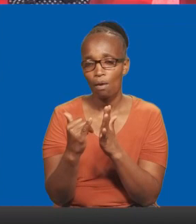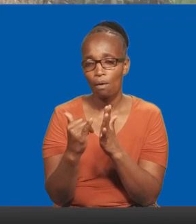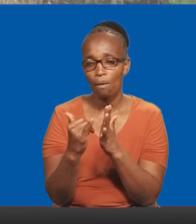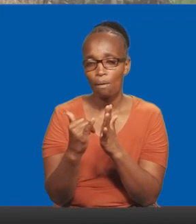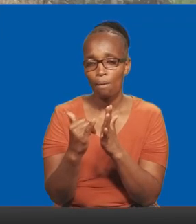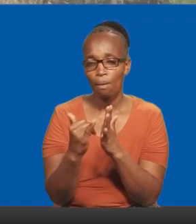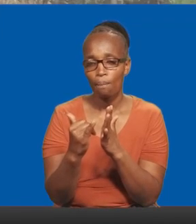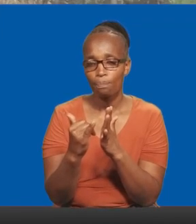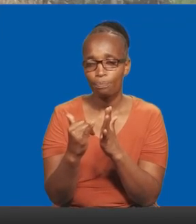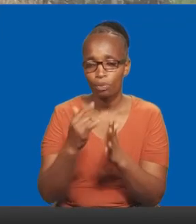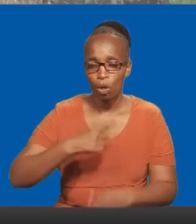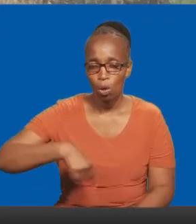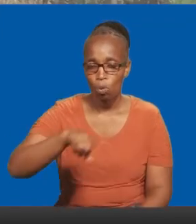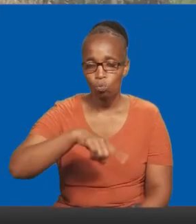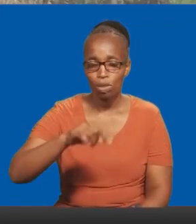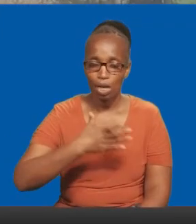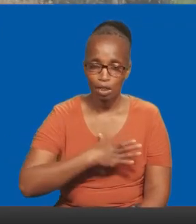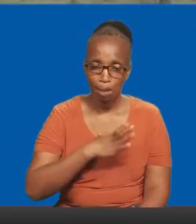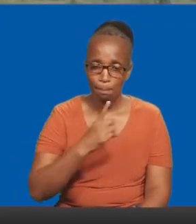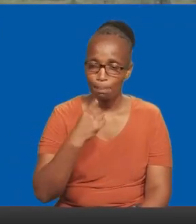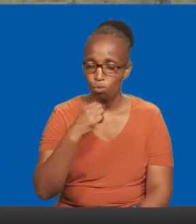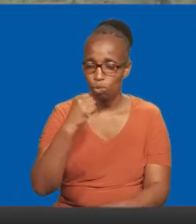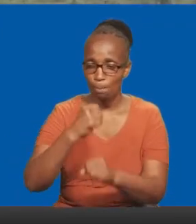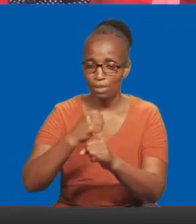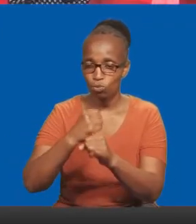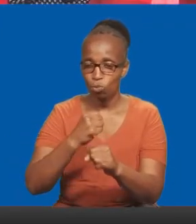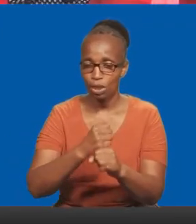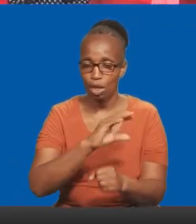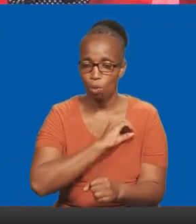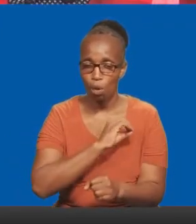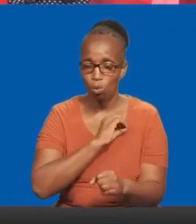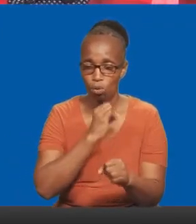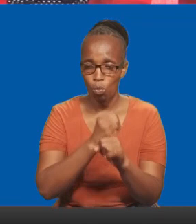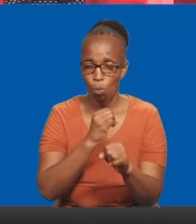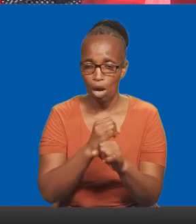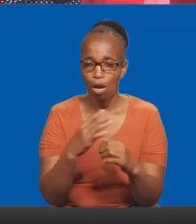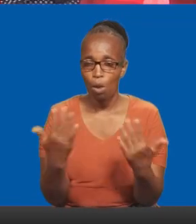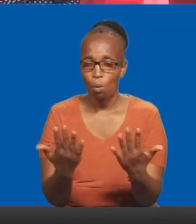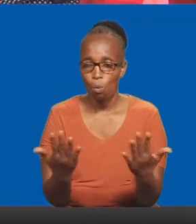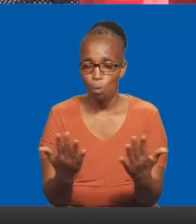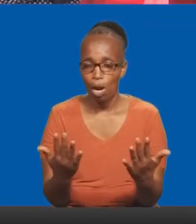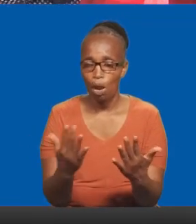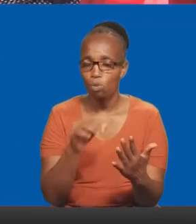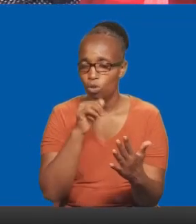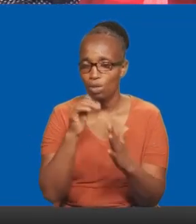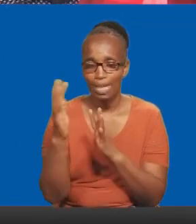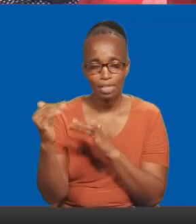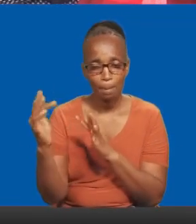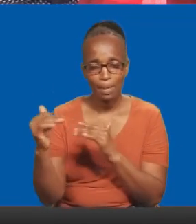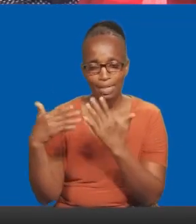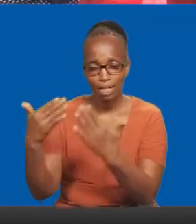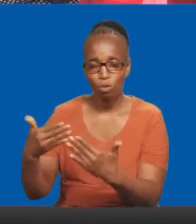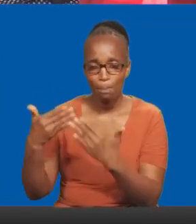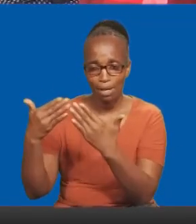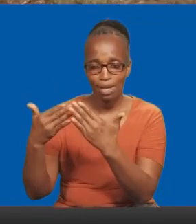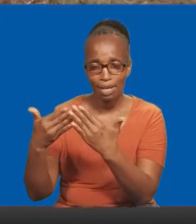yao ambaye hatuk kuwa Tun taraj chakula ya kupa msaada tuna omba serikali